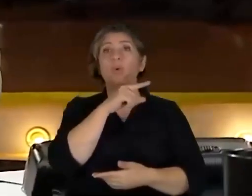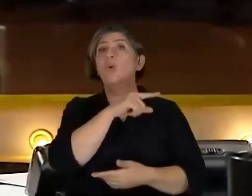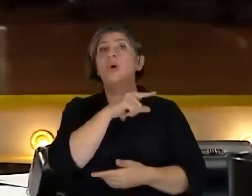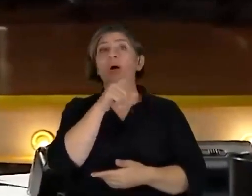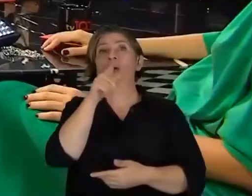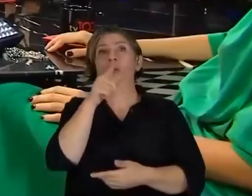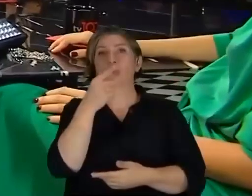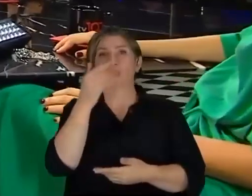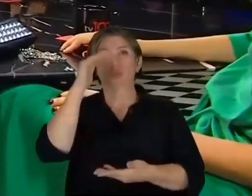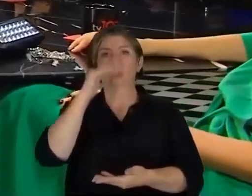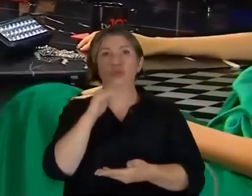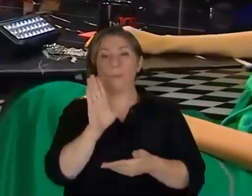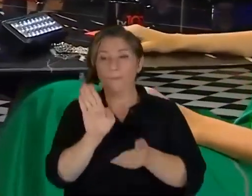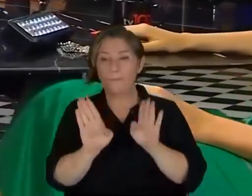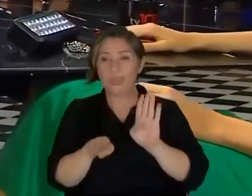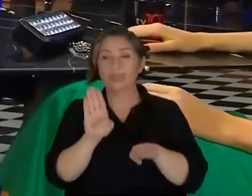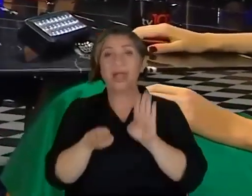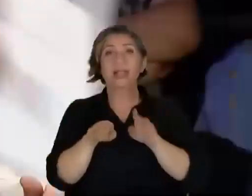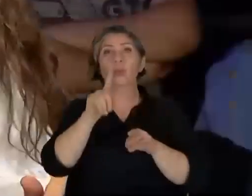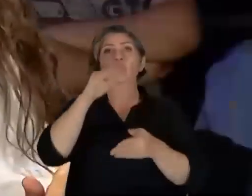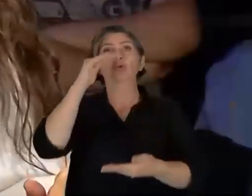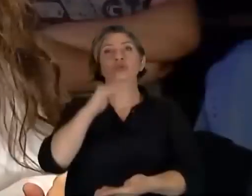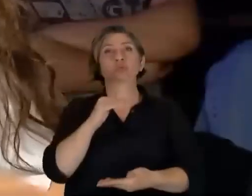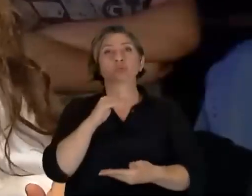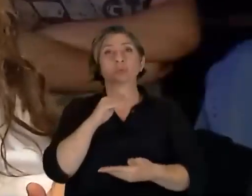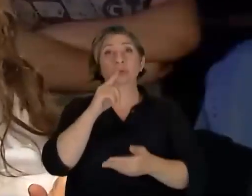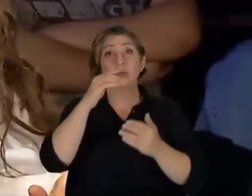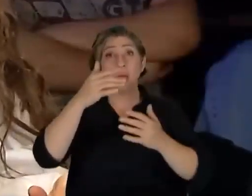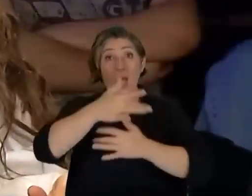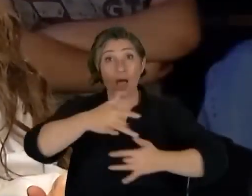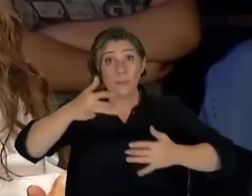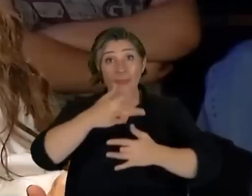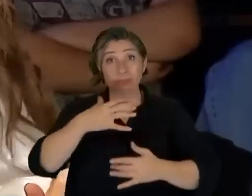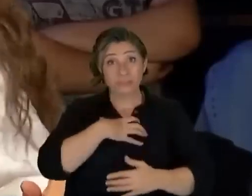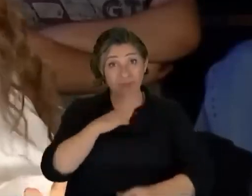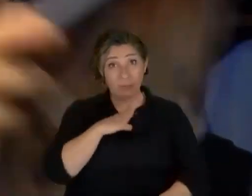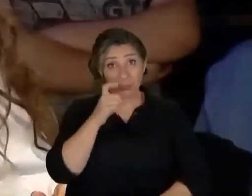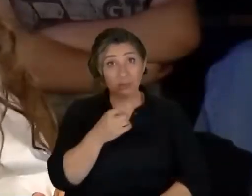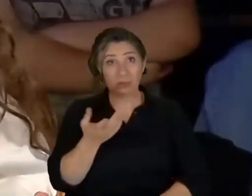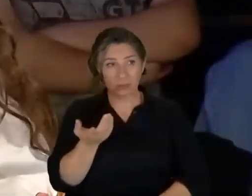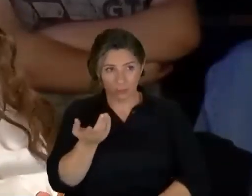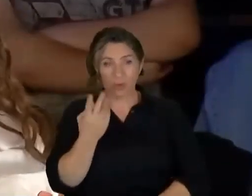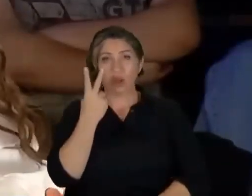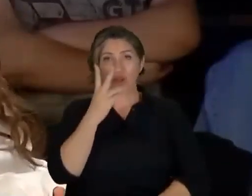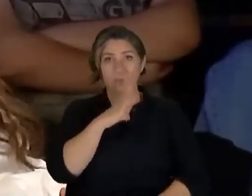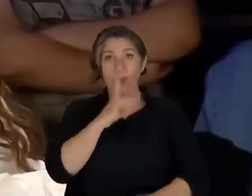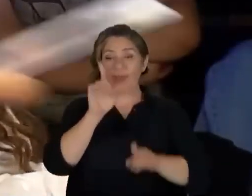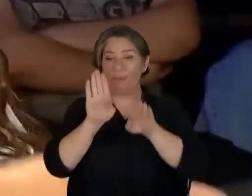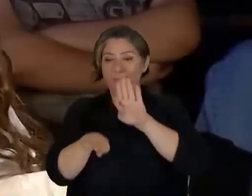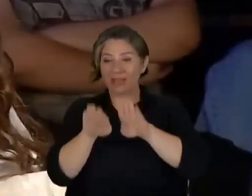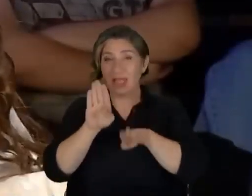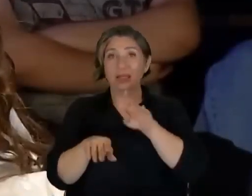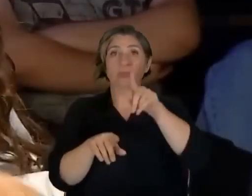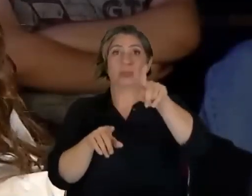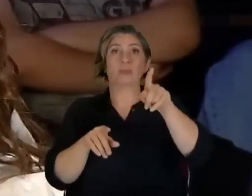O, nasıl ya? O küçük pedallı arpım değil o küçük arpım benim. Senin evde arpın var mı? Var tabii. İki tane var. Bir pedallı var.